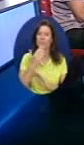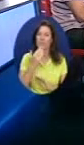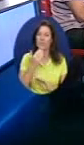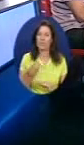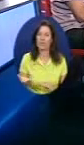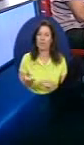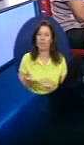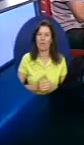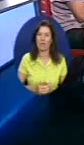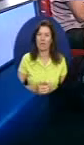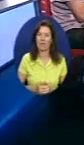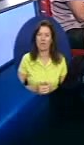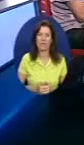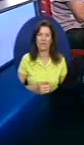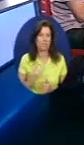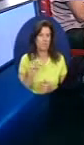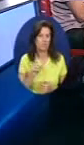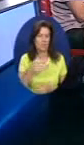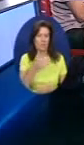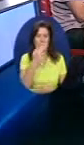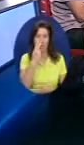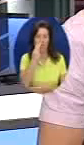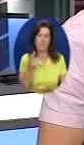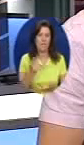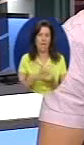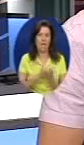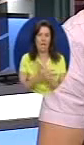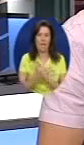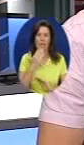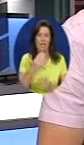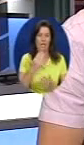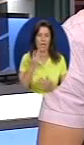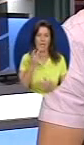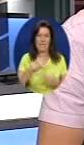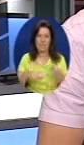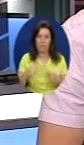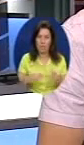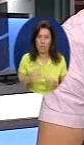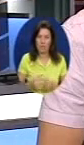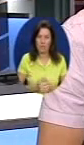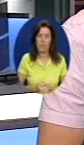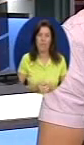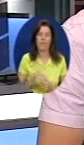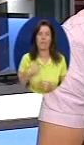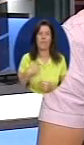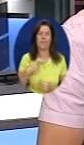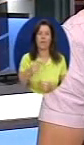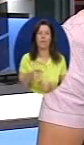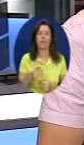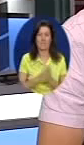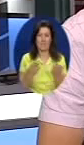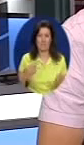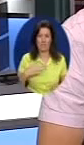מתעקש לגייר? המדינה מנסה לגייר במשך 20 שנה, מנסה לגייר, ומצאתי בספר שלי